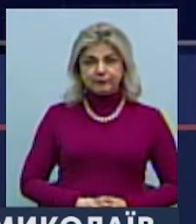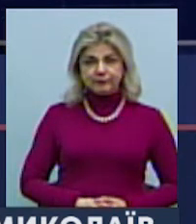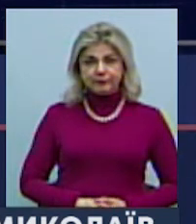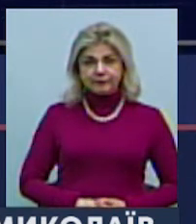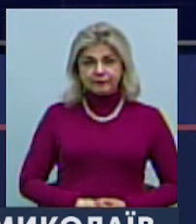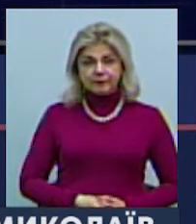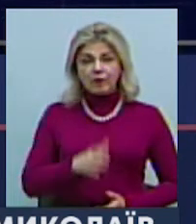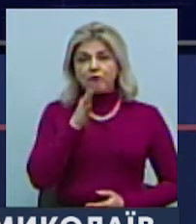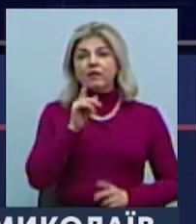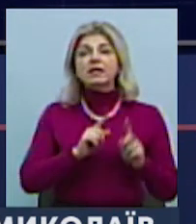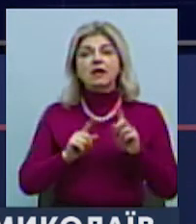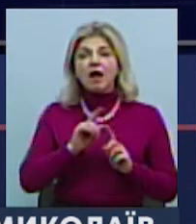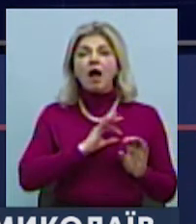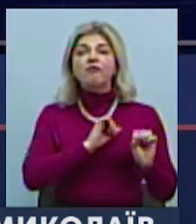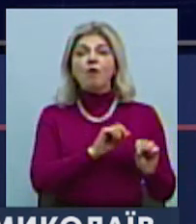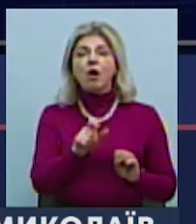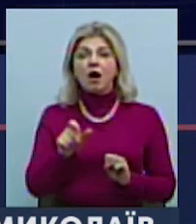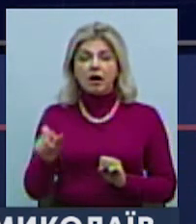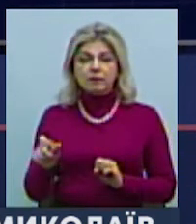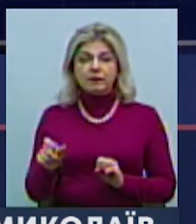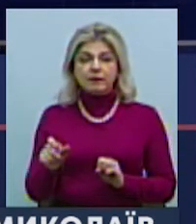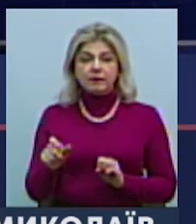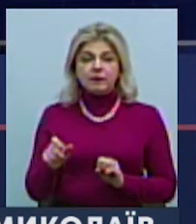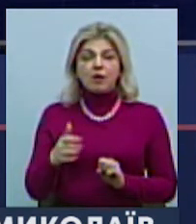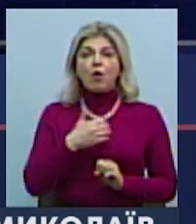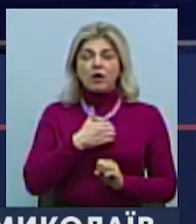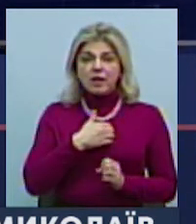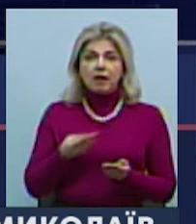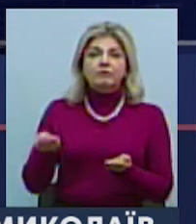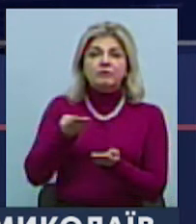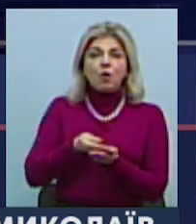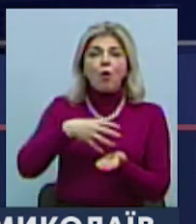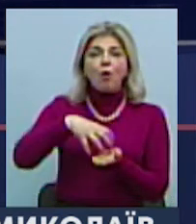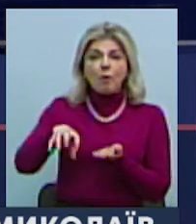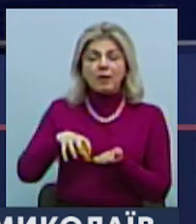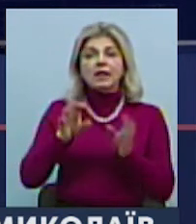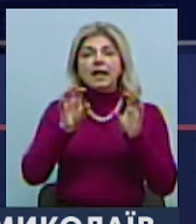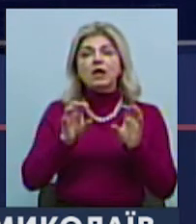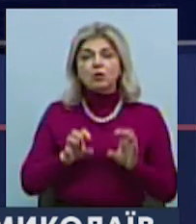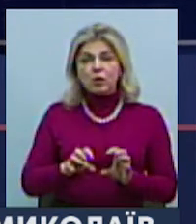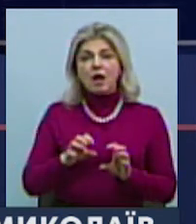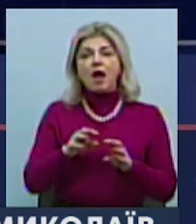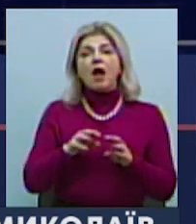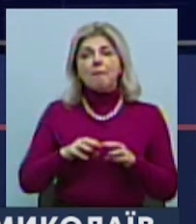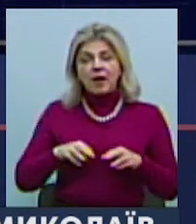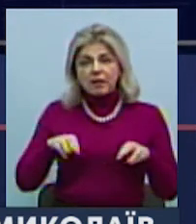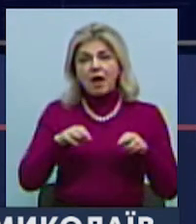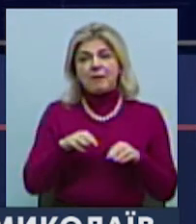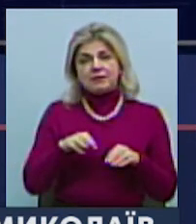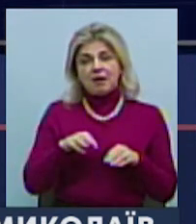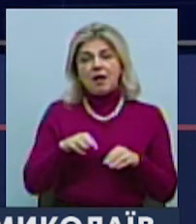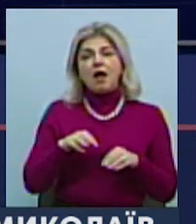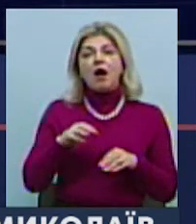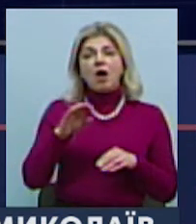В ході засідання адвокати заявляли ходатайство при общении копии резолюции парламентской ассамблеи Совета Европы,